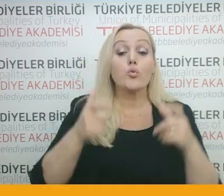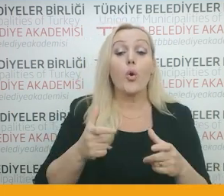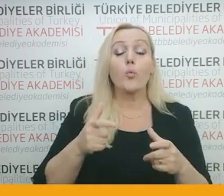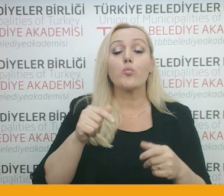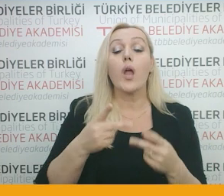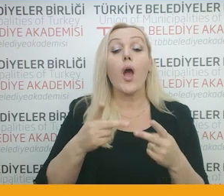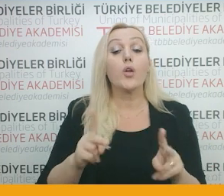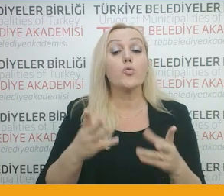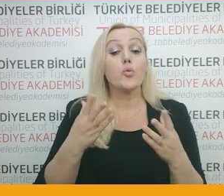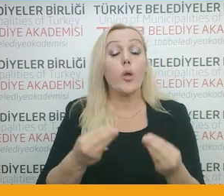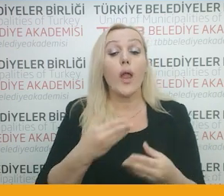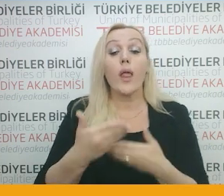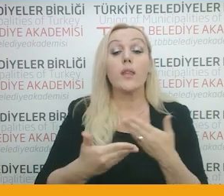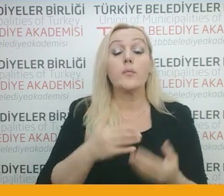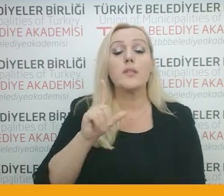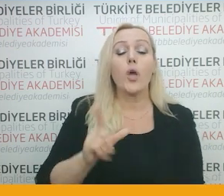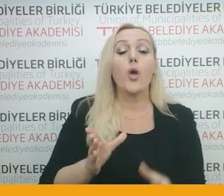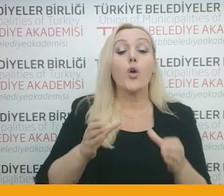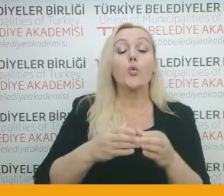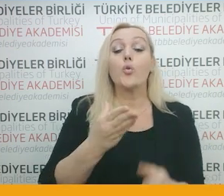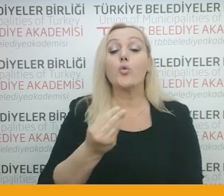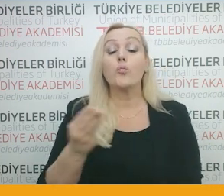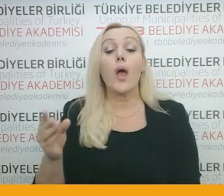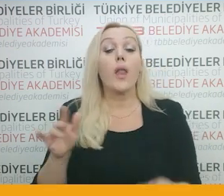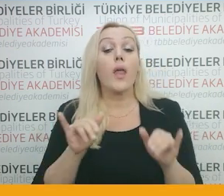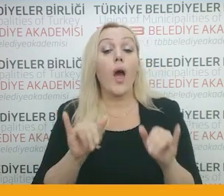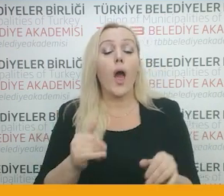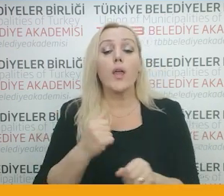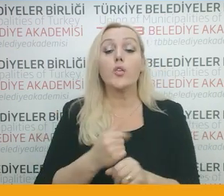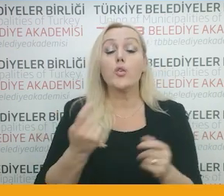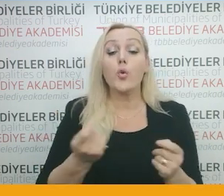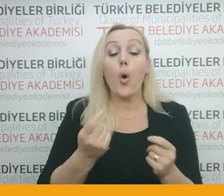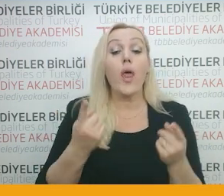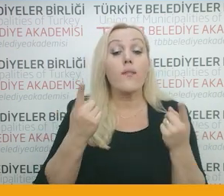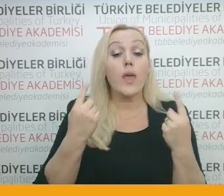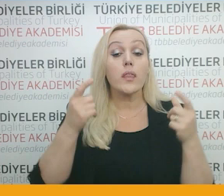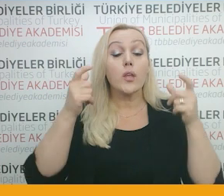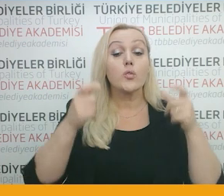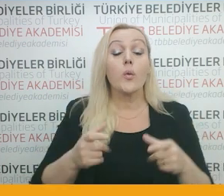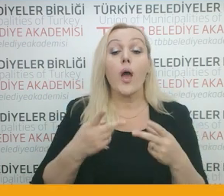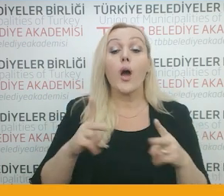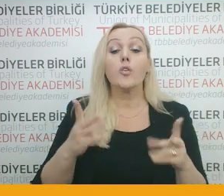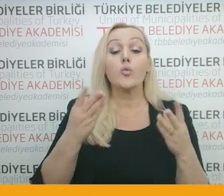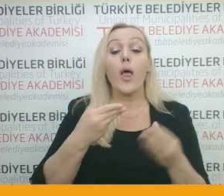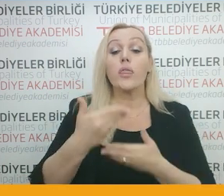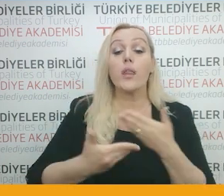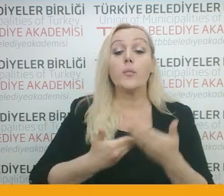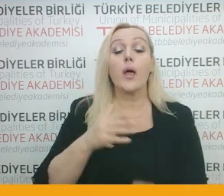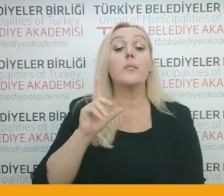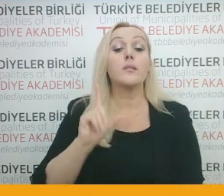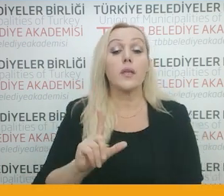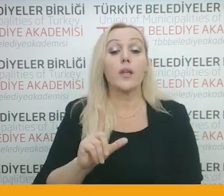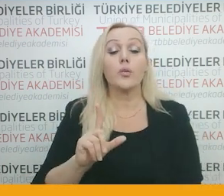olarak tanımlanması gerekiyor. Kurumların da aynı şekilde görev, yetki ve sorumlulukların açık olarak tanımlanması